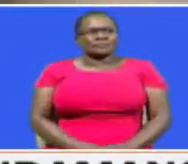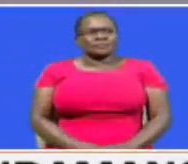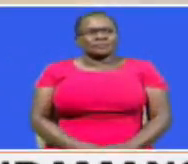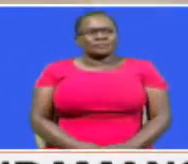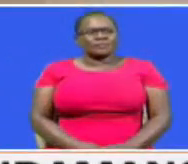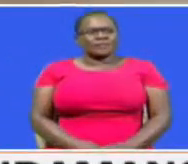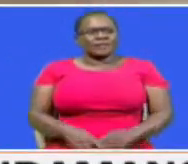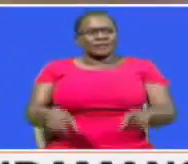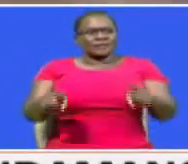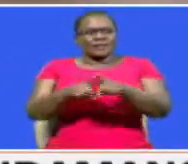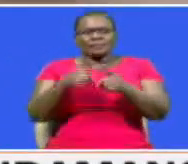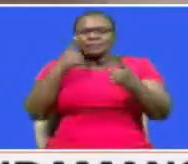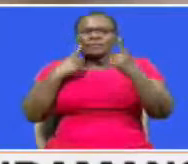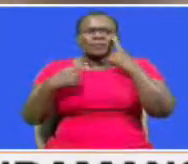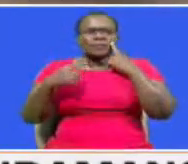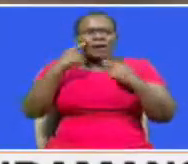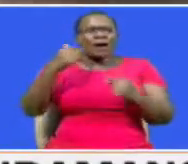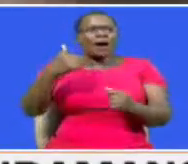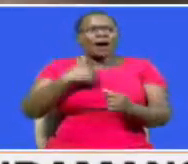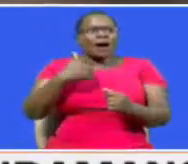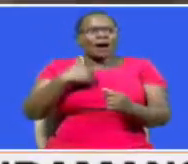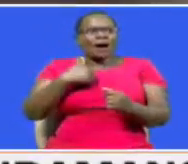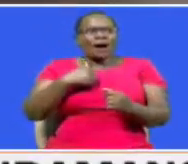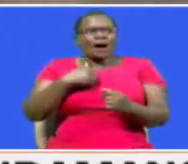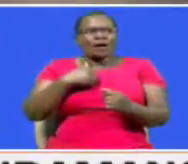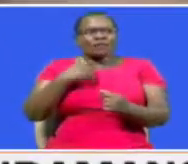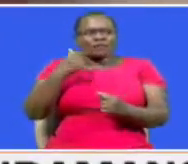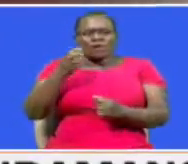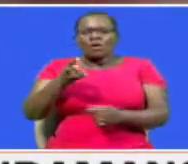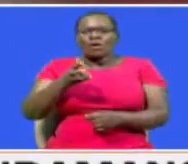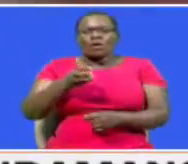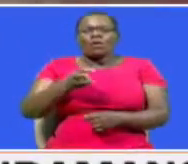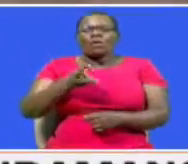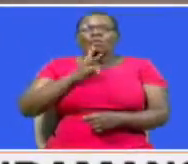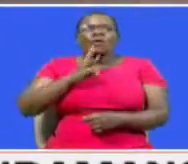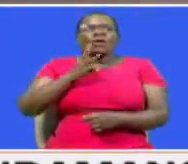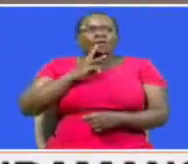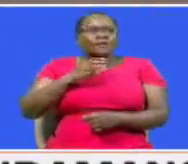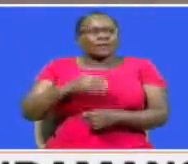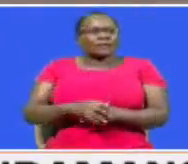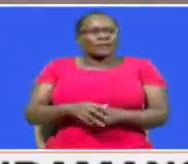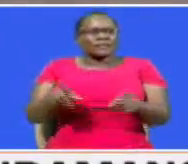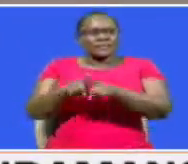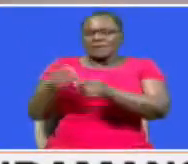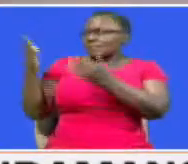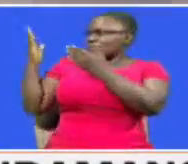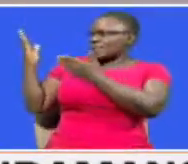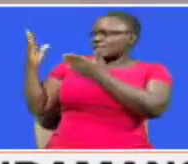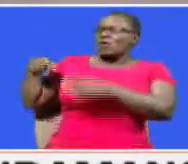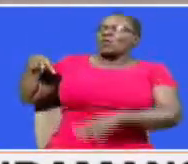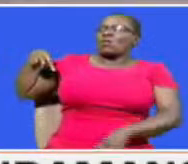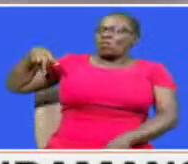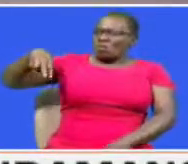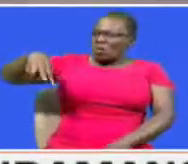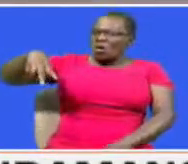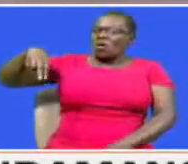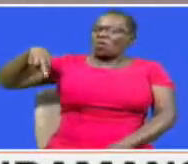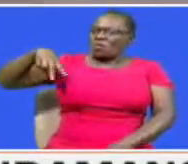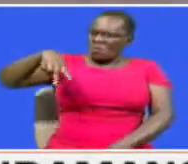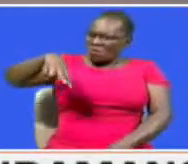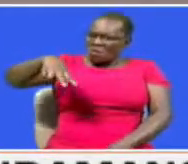Achia mbali vitoza machozi, kulikuwepo na kliniki ya macho ya kuwapa afueni waathiriwa. Huyu naye alitembea kwa